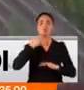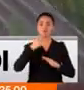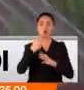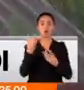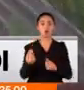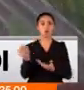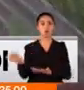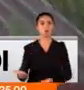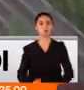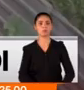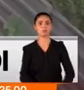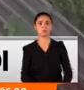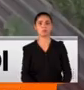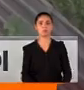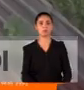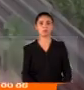şikayetçi oldu.